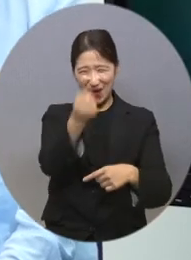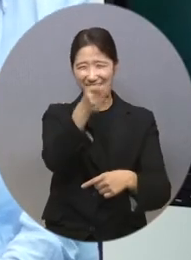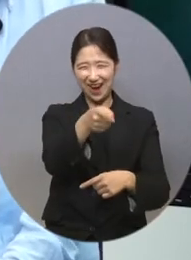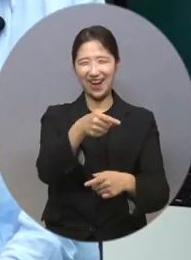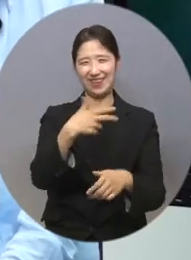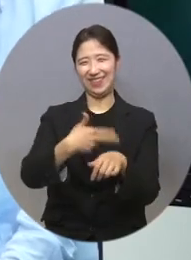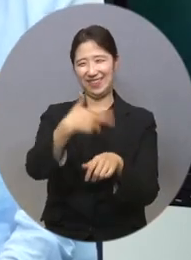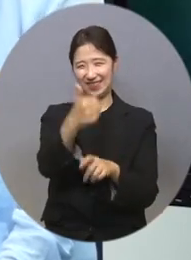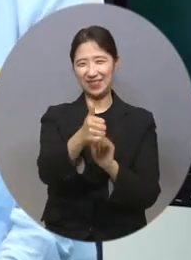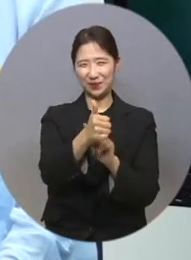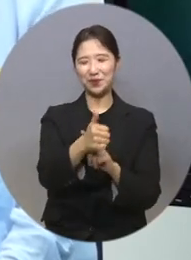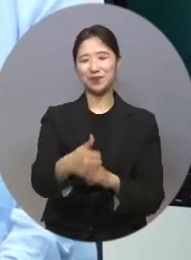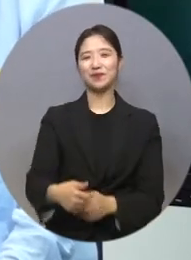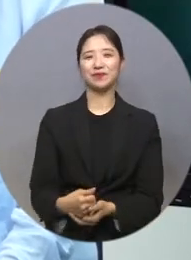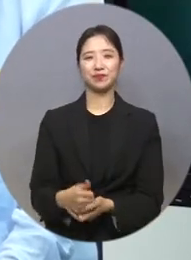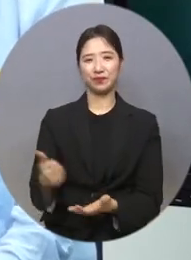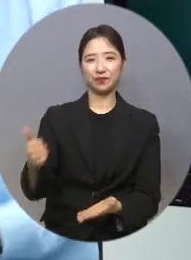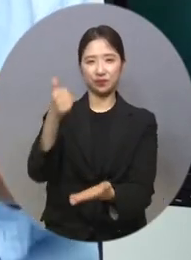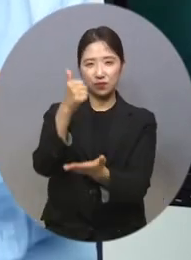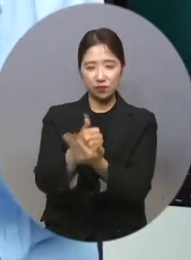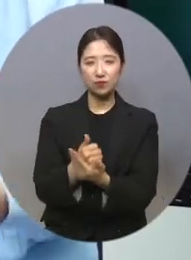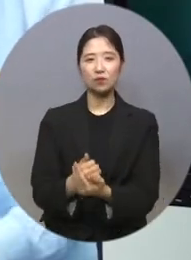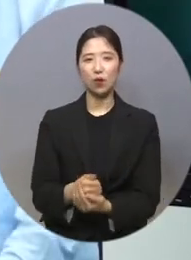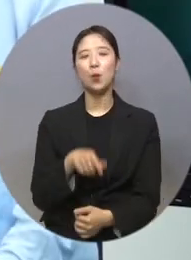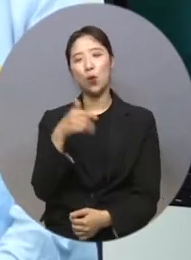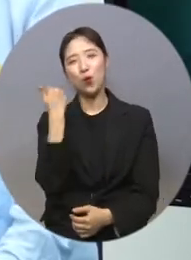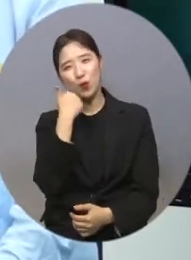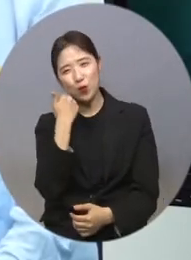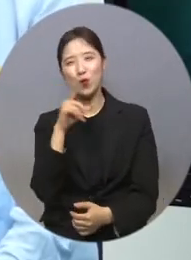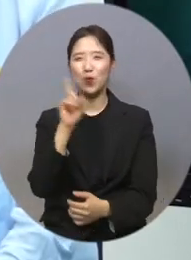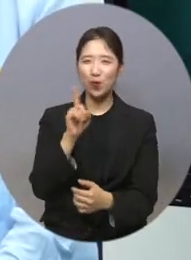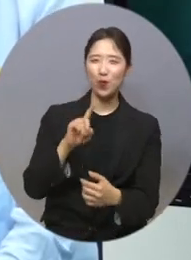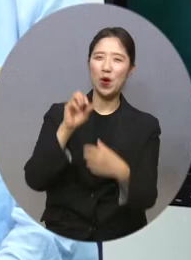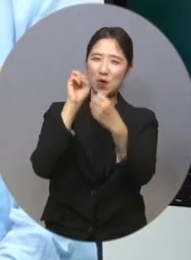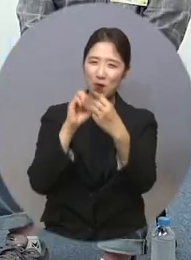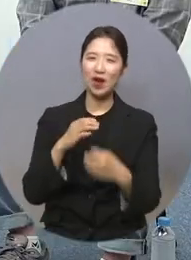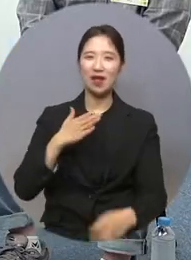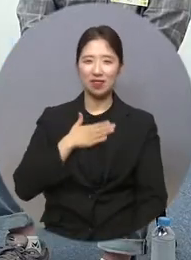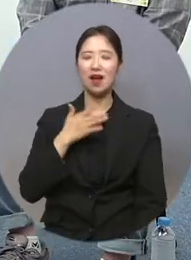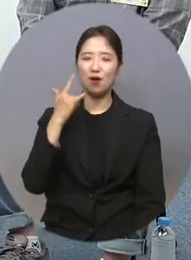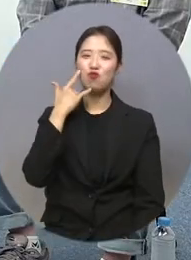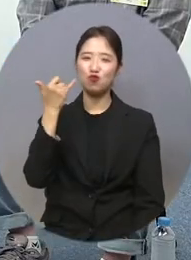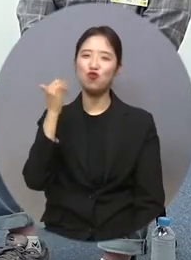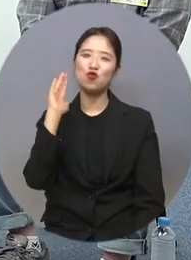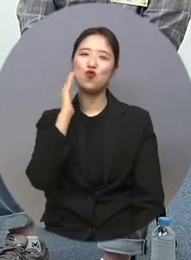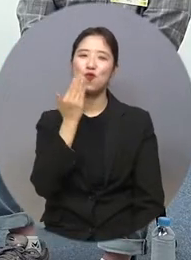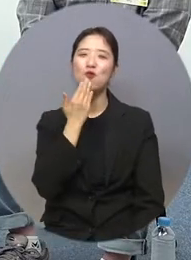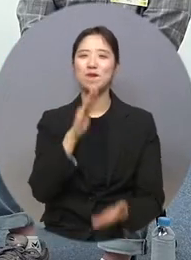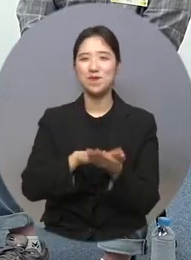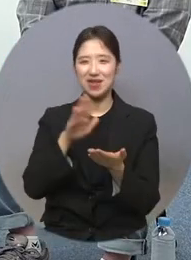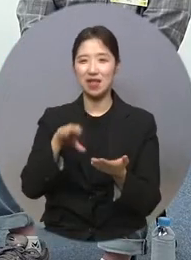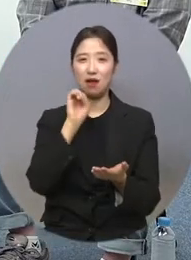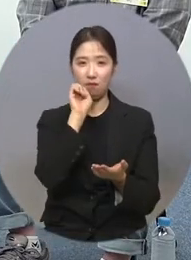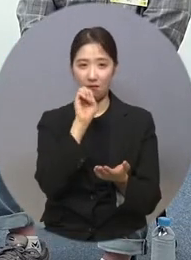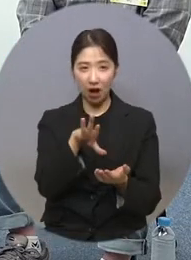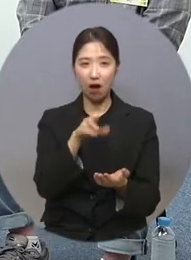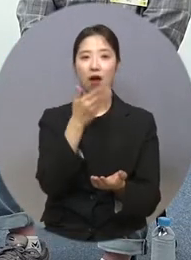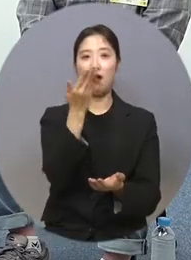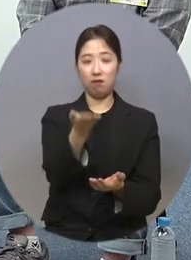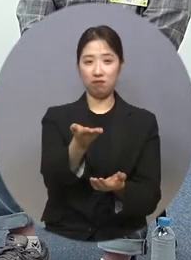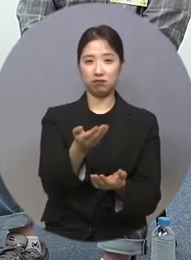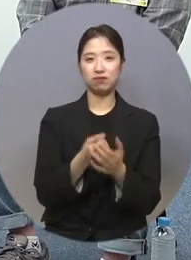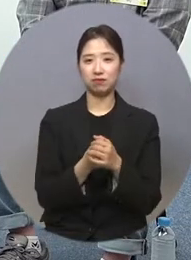네. 그 선생님이 와가지고 아 누구냐고 막 이렇게 이야기하다가 아 나 부모님 농인이셔 이라고